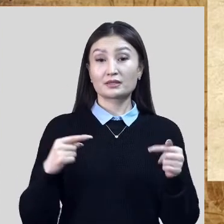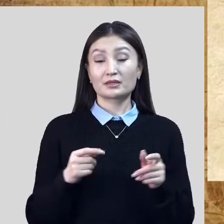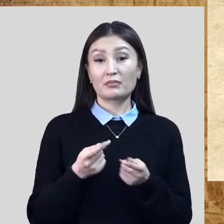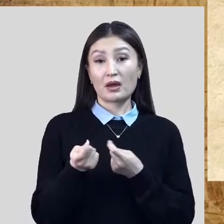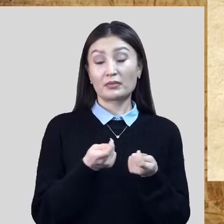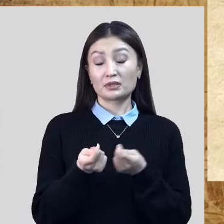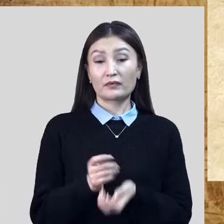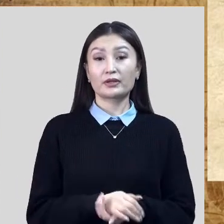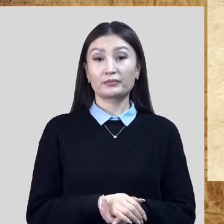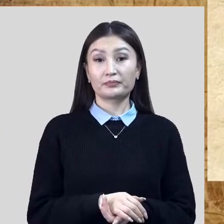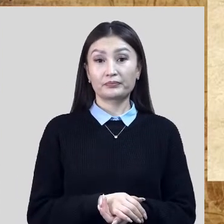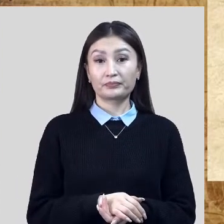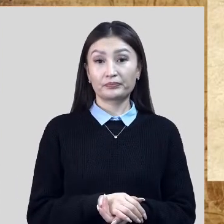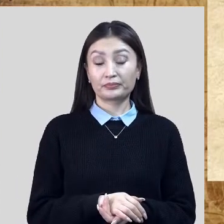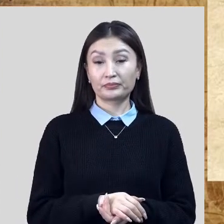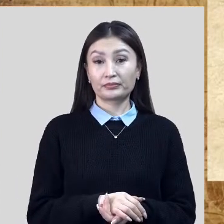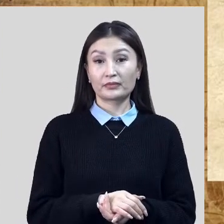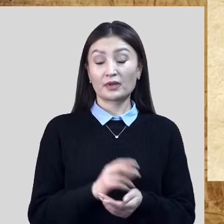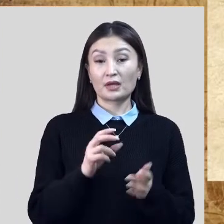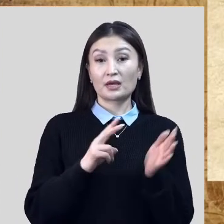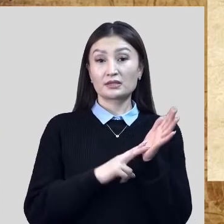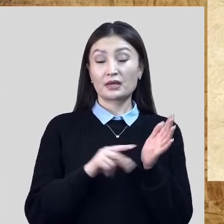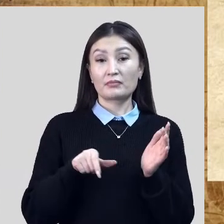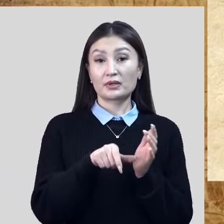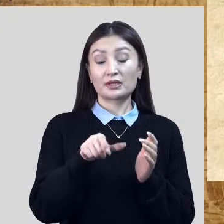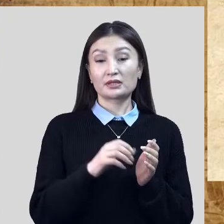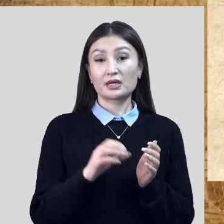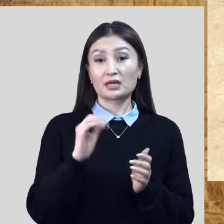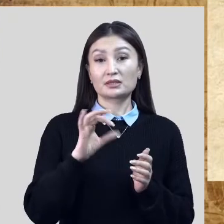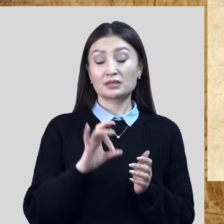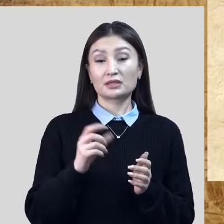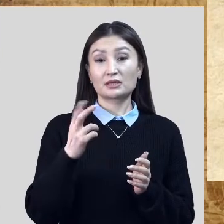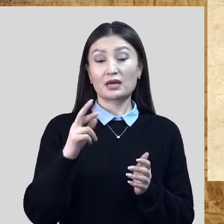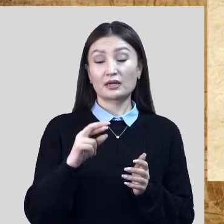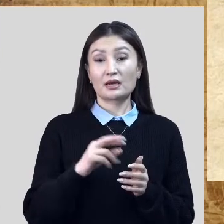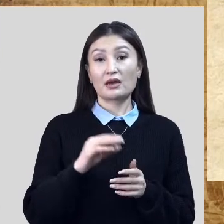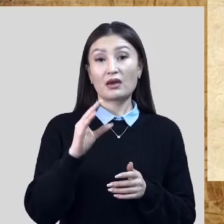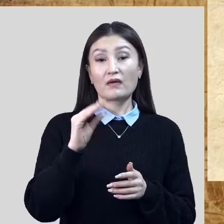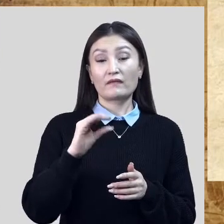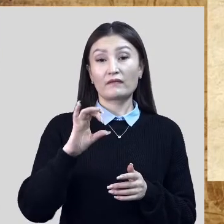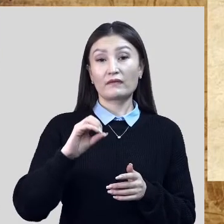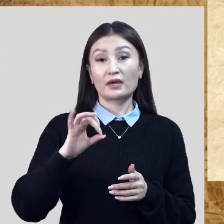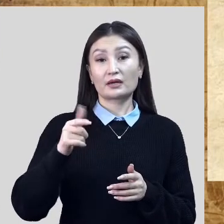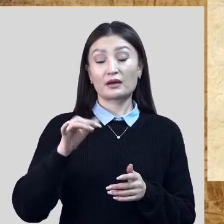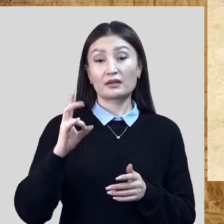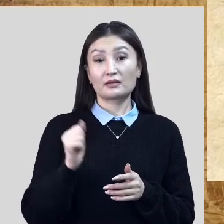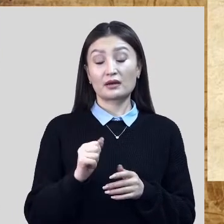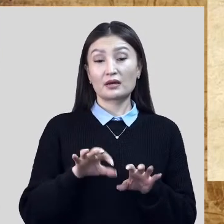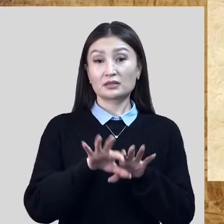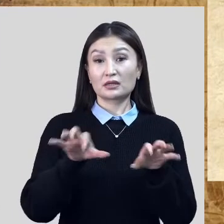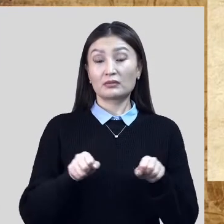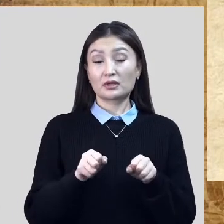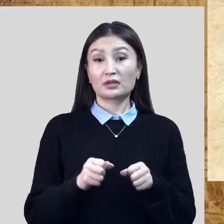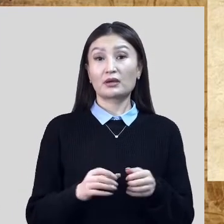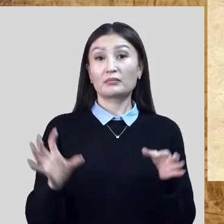административно-территориальным образованиям – Семиреченской, Сырдарьинской и Ферганской области. Захватническая